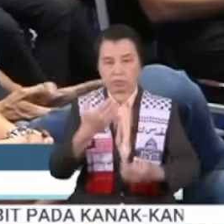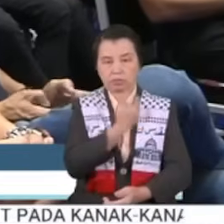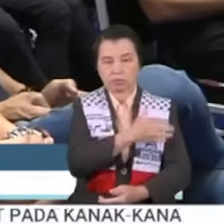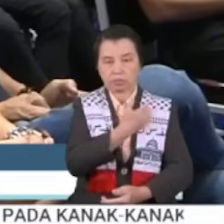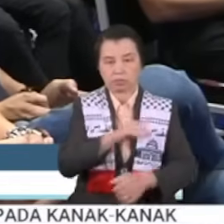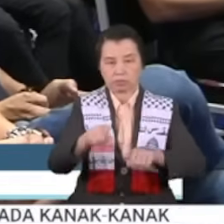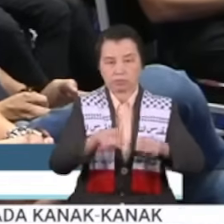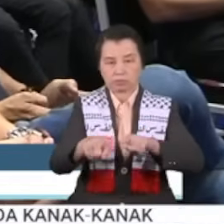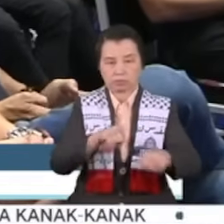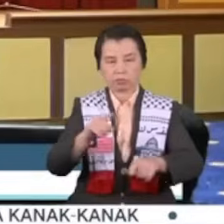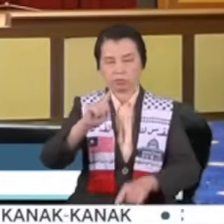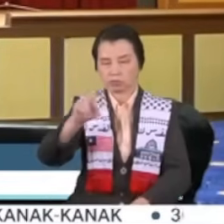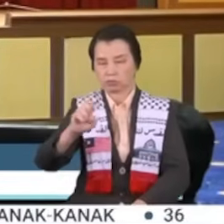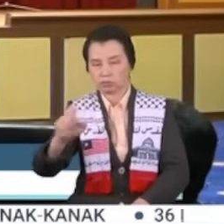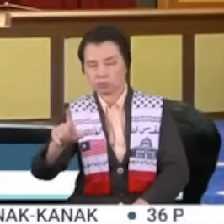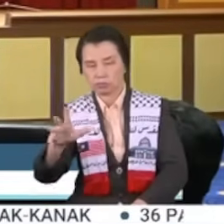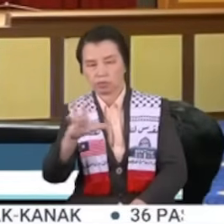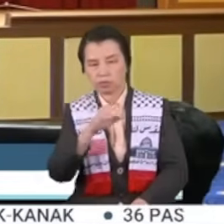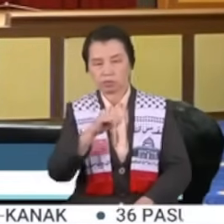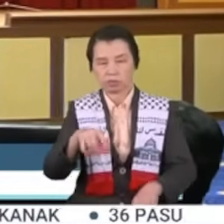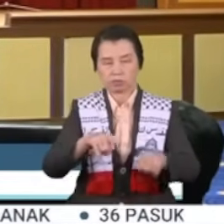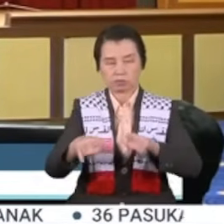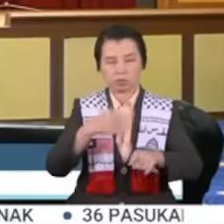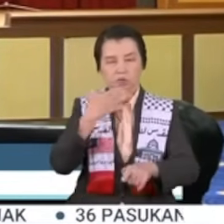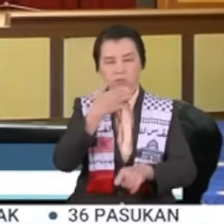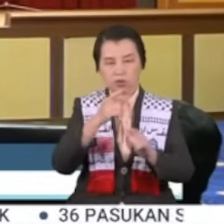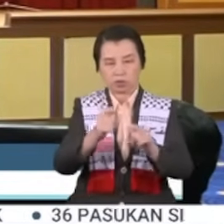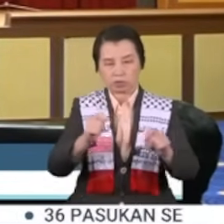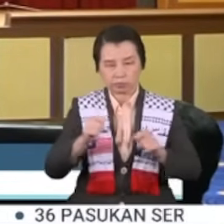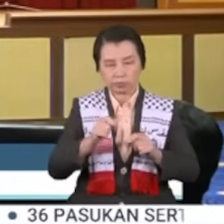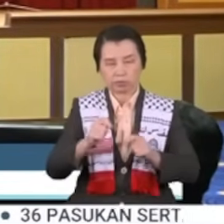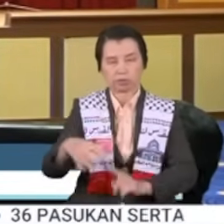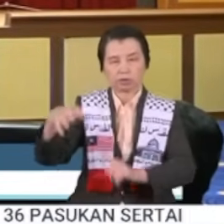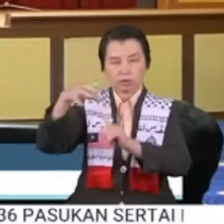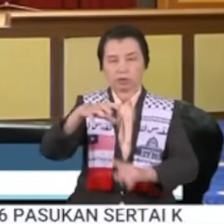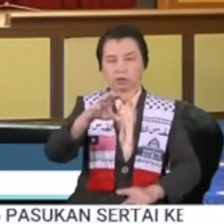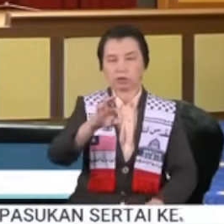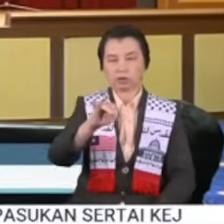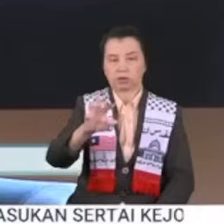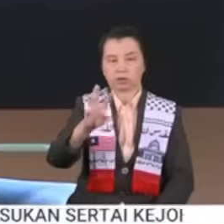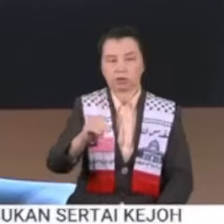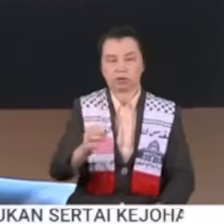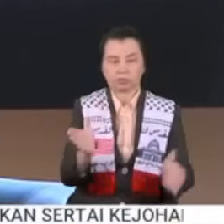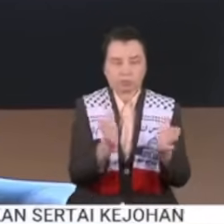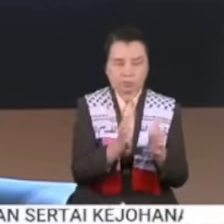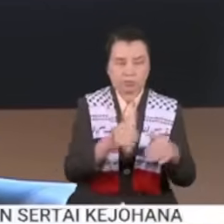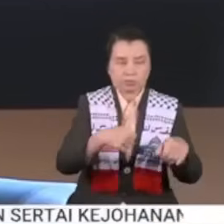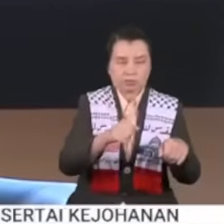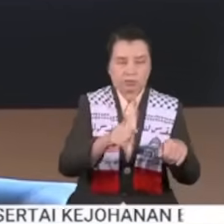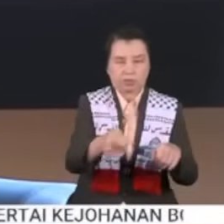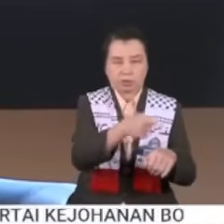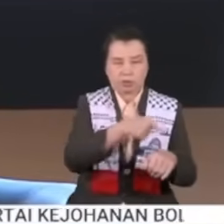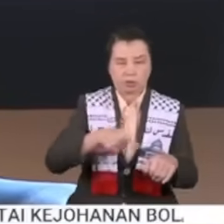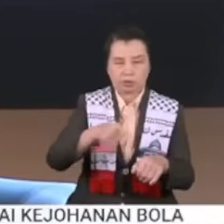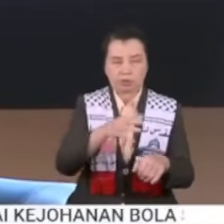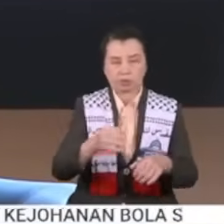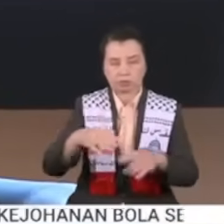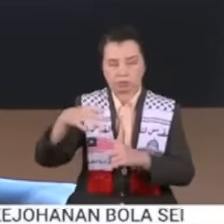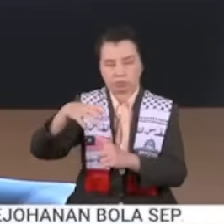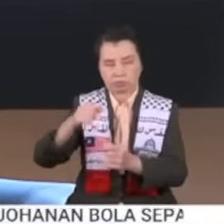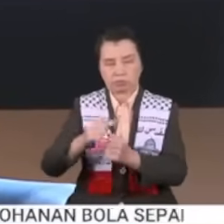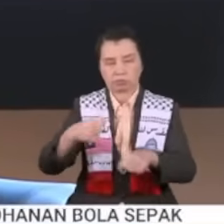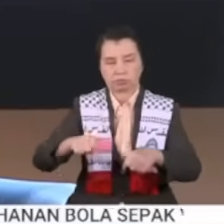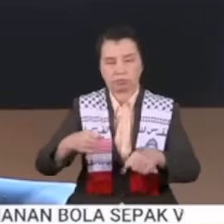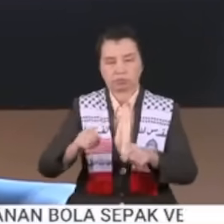pelumba Negara Zulfahmi Khairudin dan barisan pelumba muda tempatan daripada kejohanan fim mini GP Malaysia kejohanan mini bike Malaysia dan kejohanan